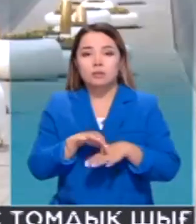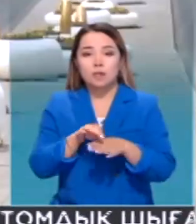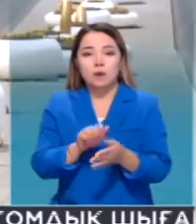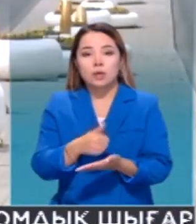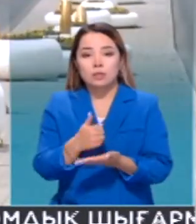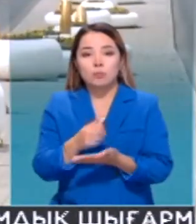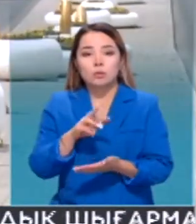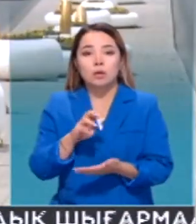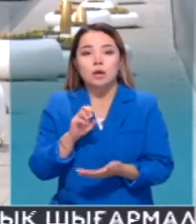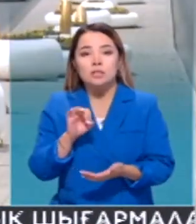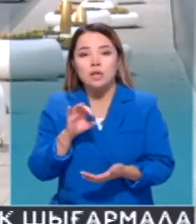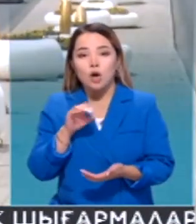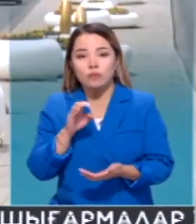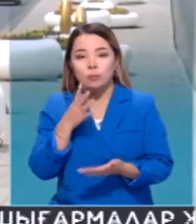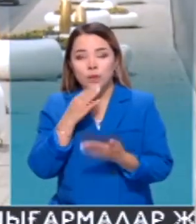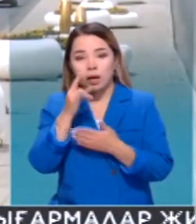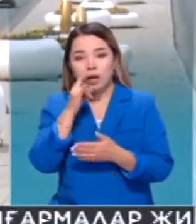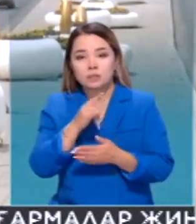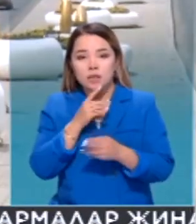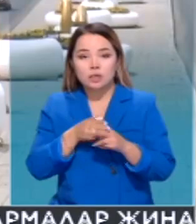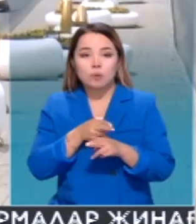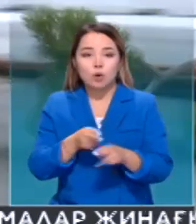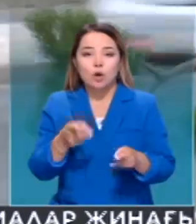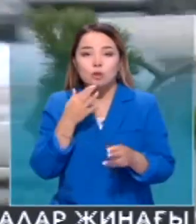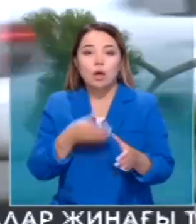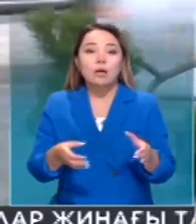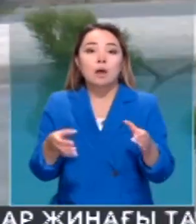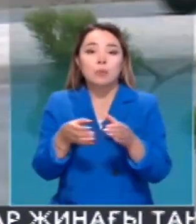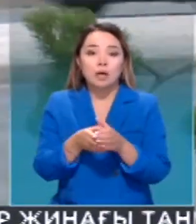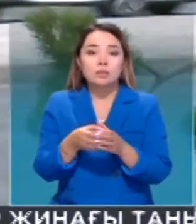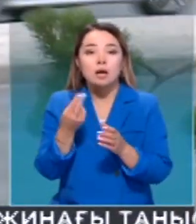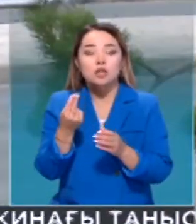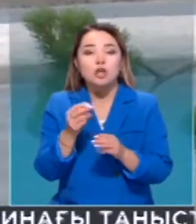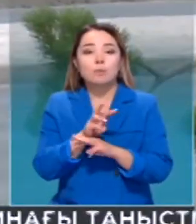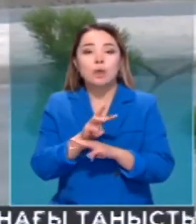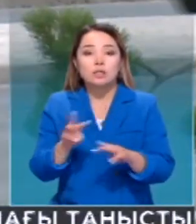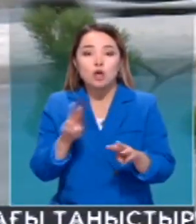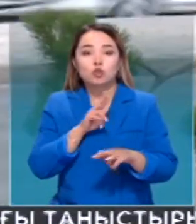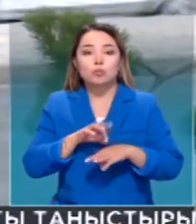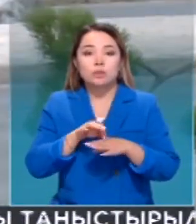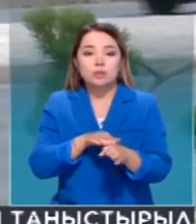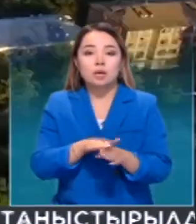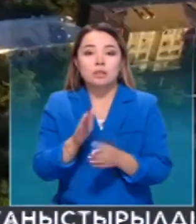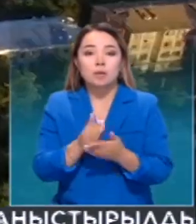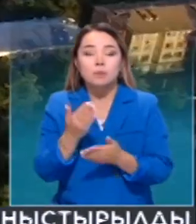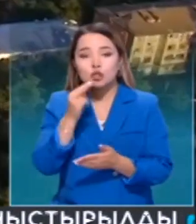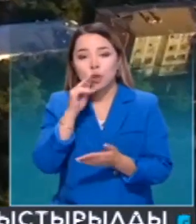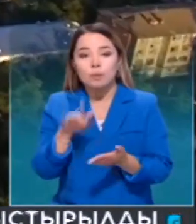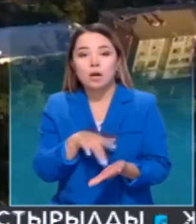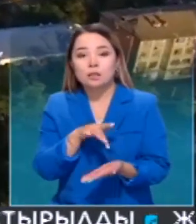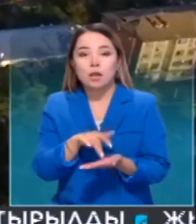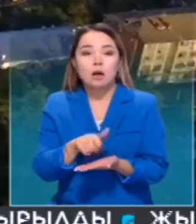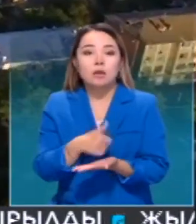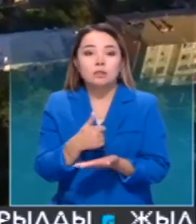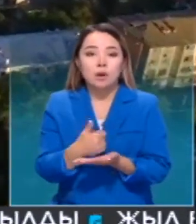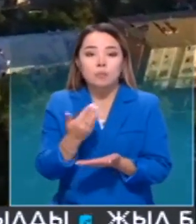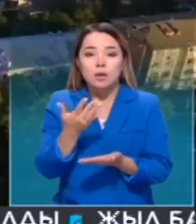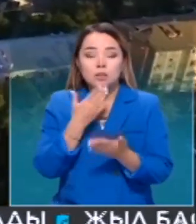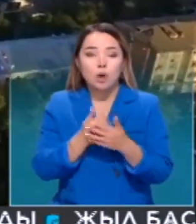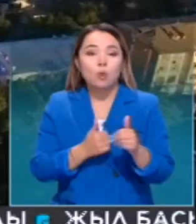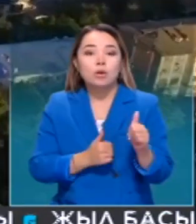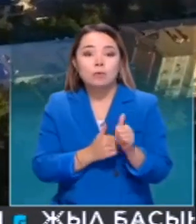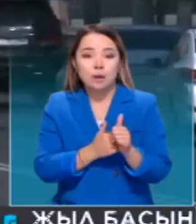Исахов кеден саласында Қазақстан темір жол ұлттық компаниясында қаржы министрлігінде жұмыс істеген. Ал Шымкент қаласы әкімінің орынбасары болып